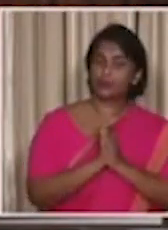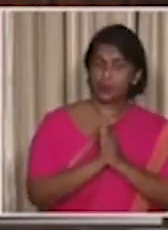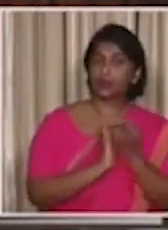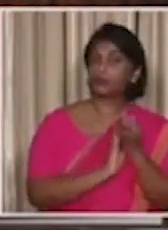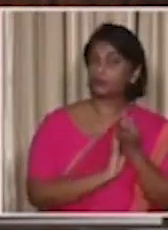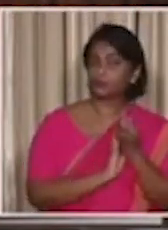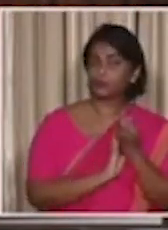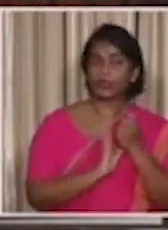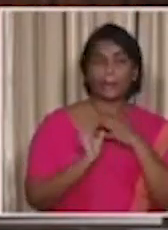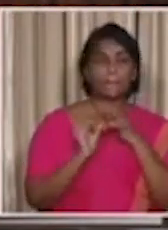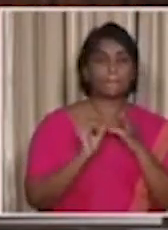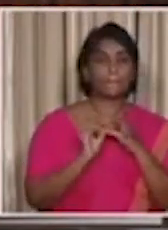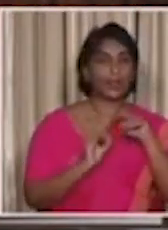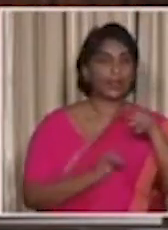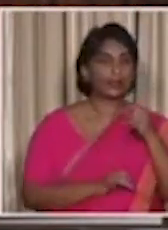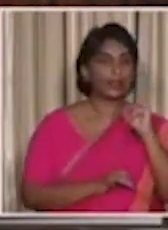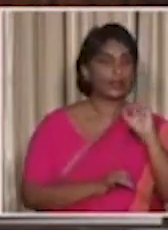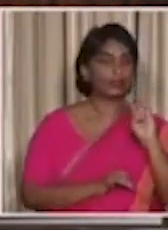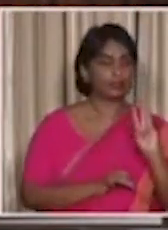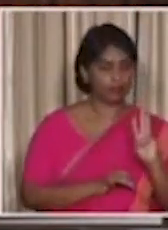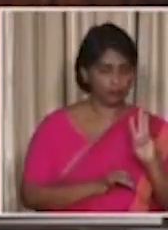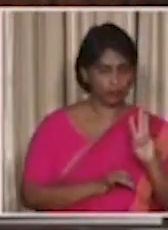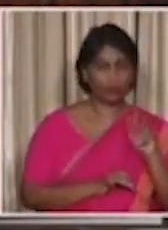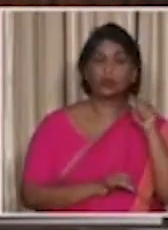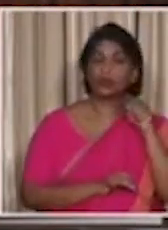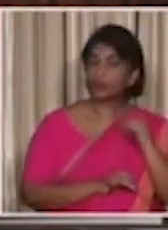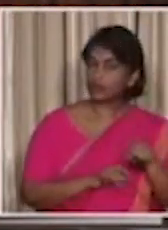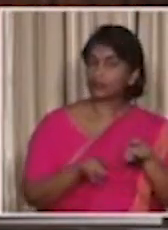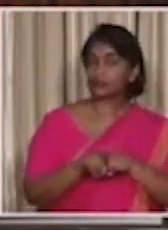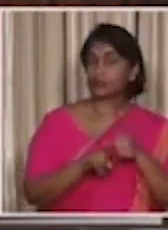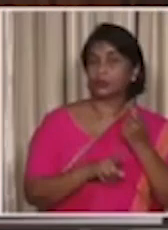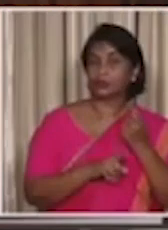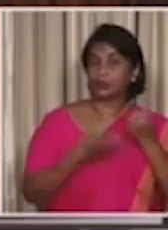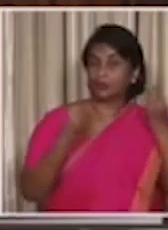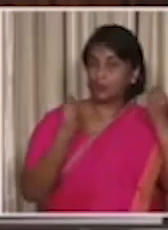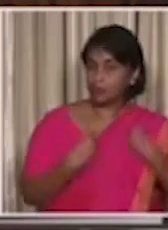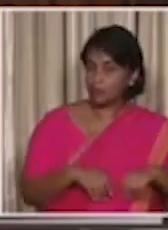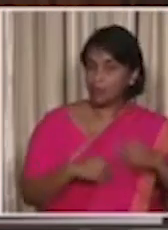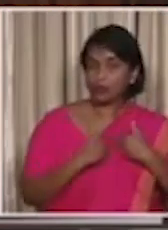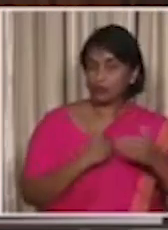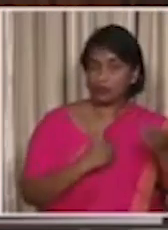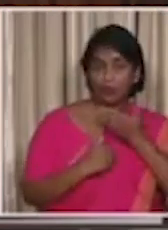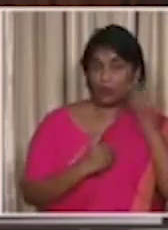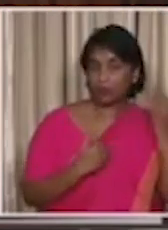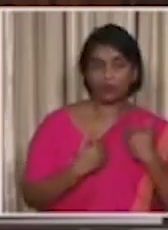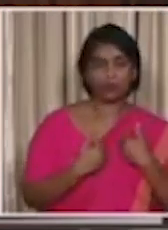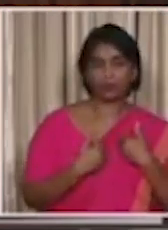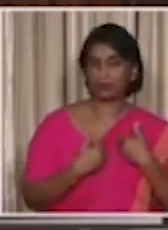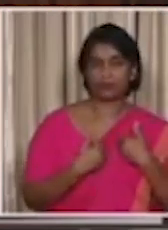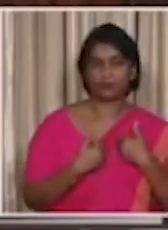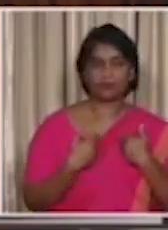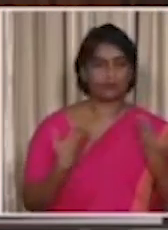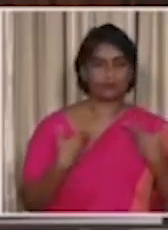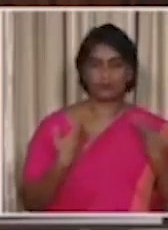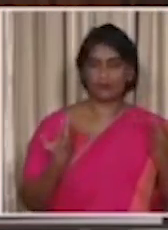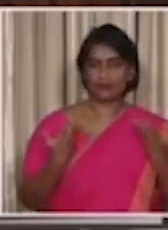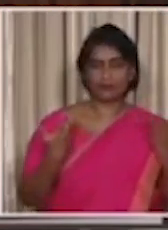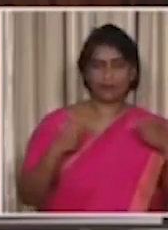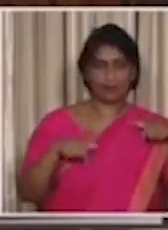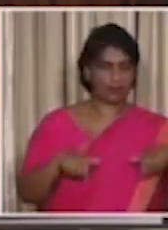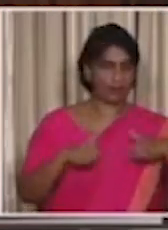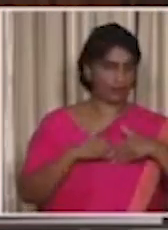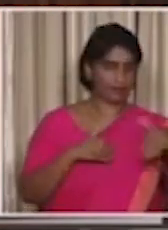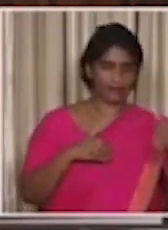මුදල රුපියල් බිලියන 163යි. මේ සා මුදලක් අහිමි කරගන්න පුළුවන් තත්ත්වයක නෙවෙයි අද අප